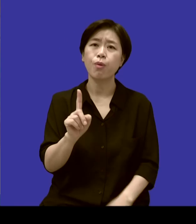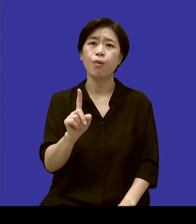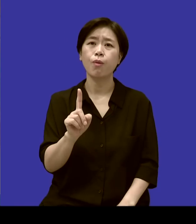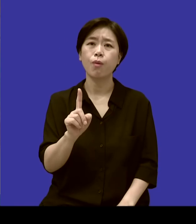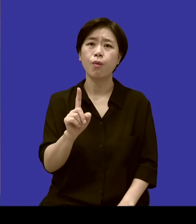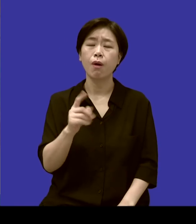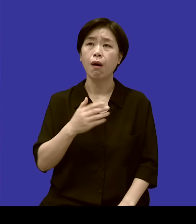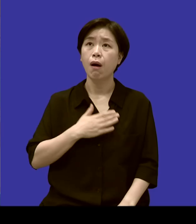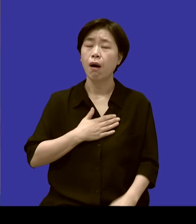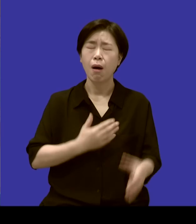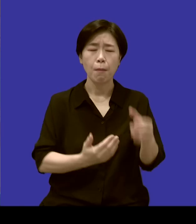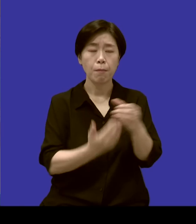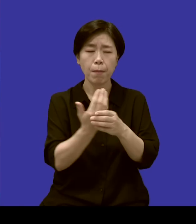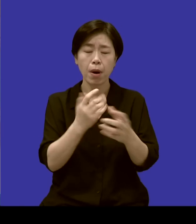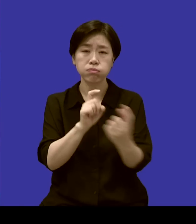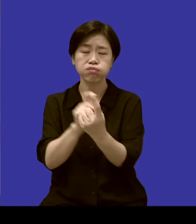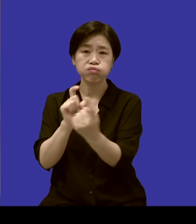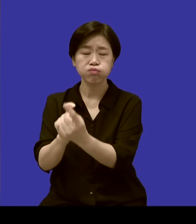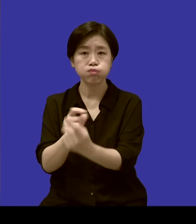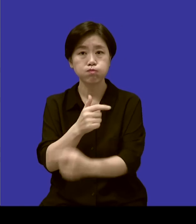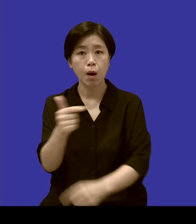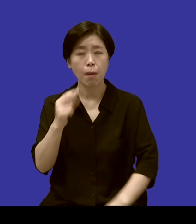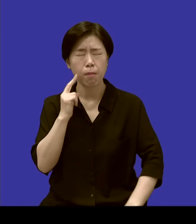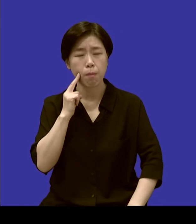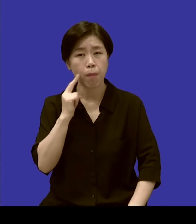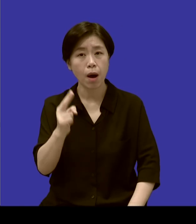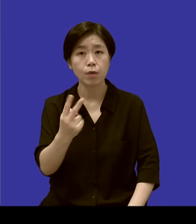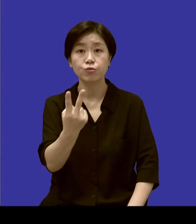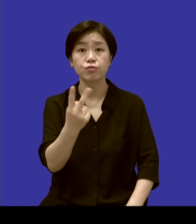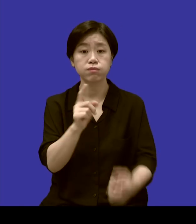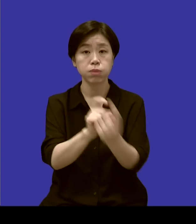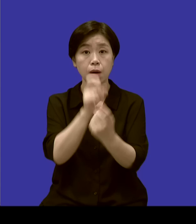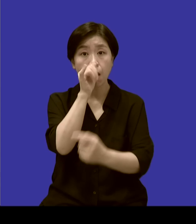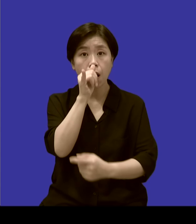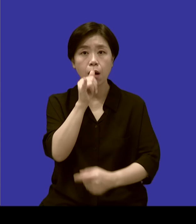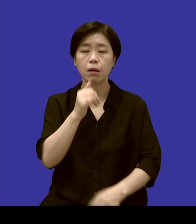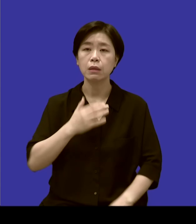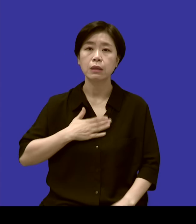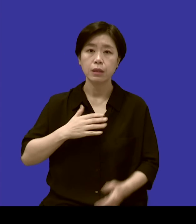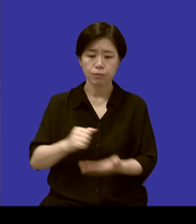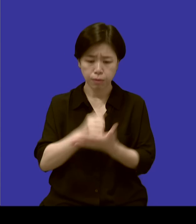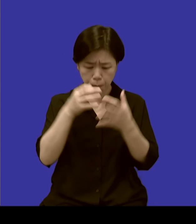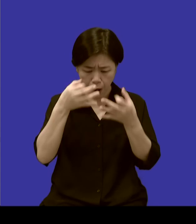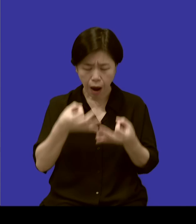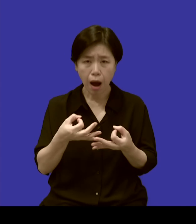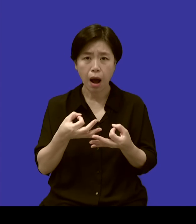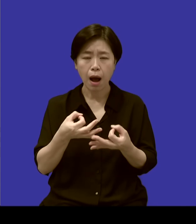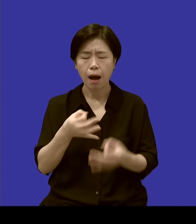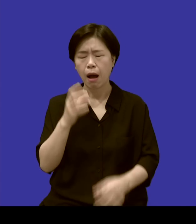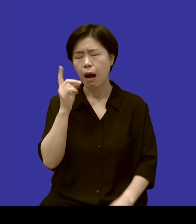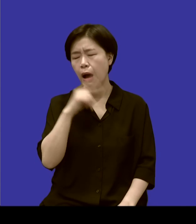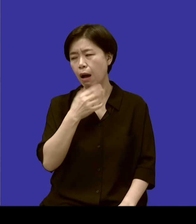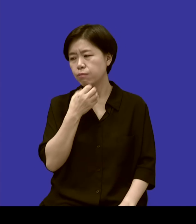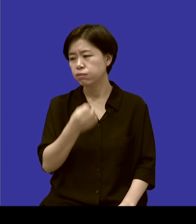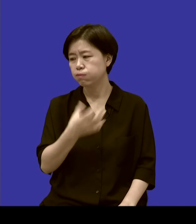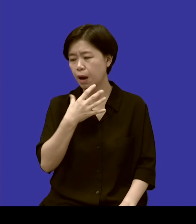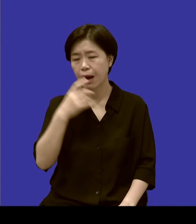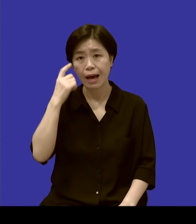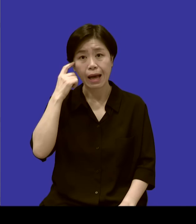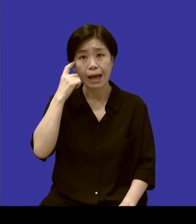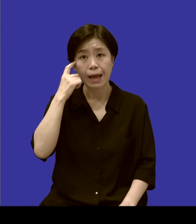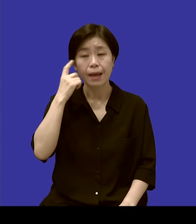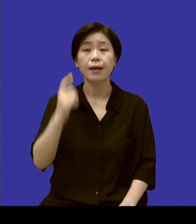이런 일들이 나한테 연달아 이런 일이 생기나. 인생이 정말 형편없구나. 너무 허망하다.